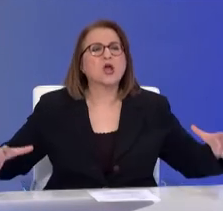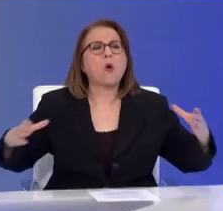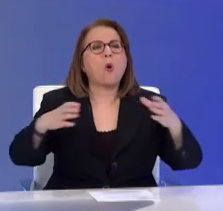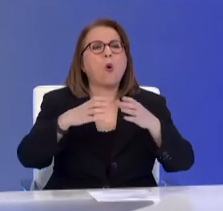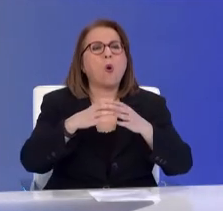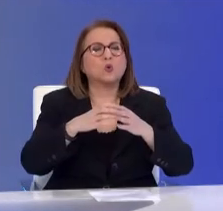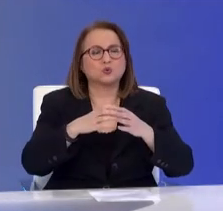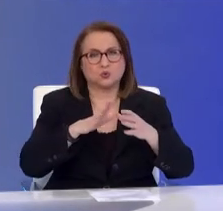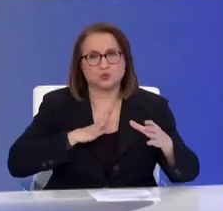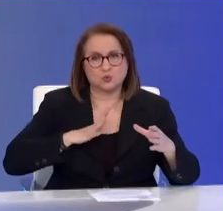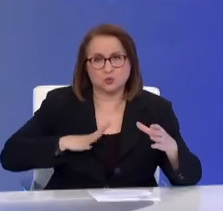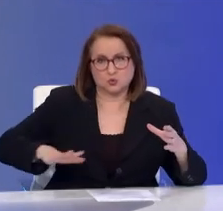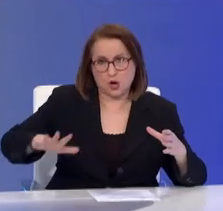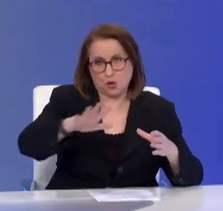Βίρονας,